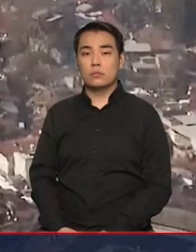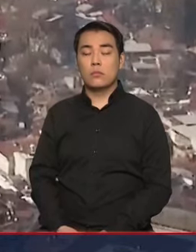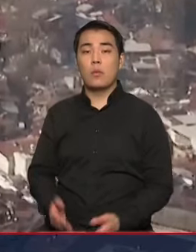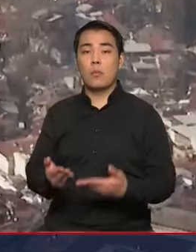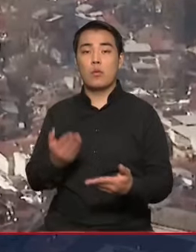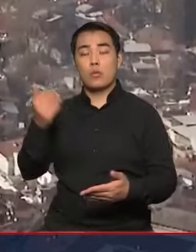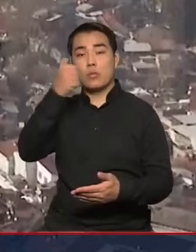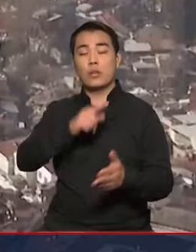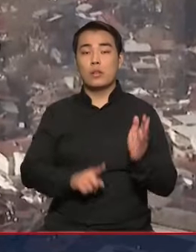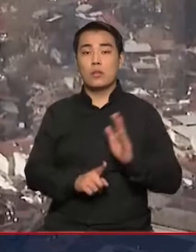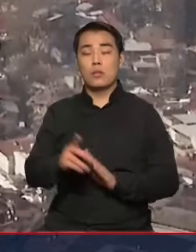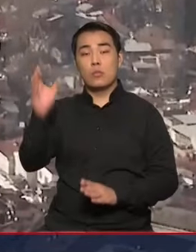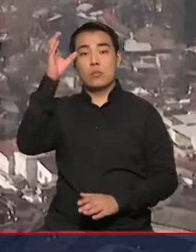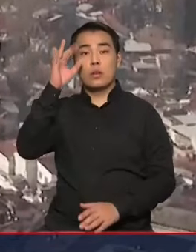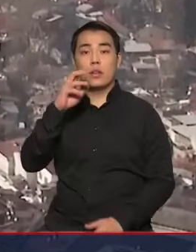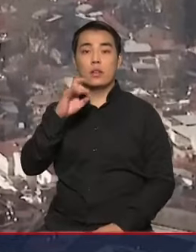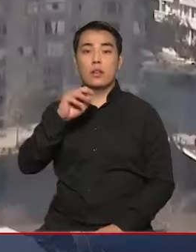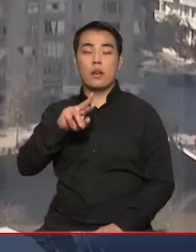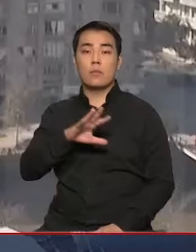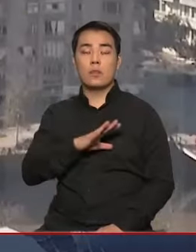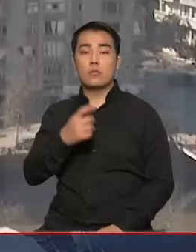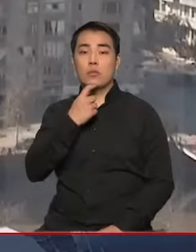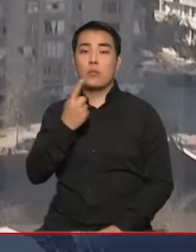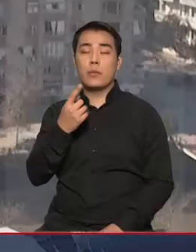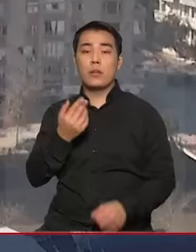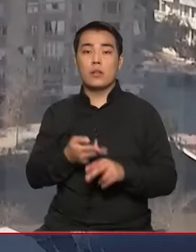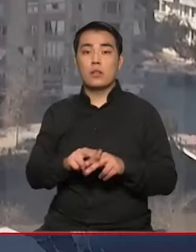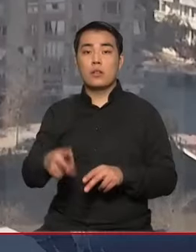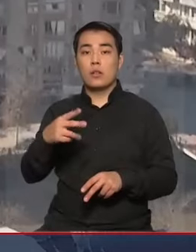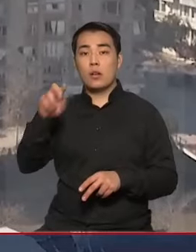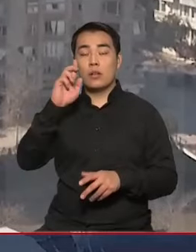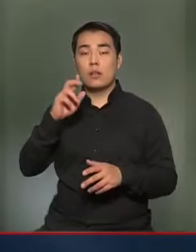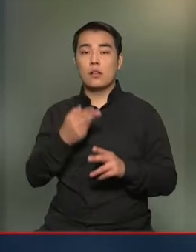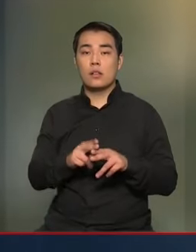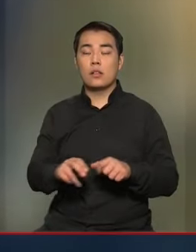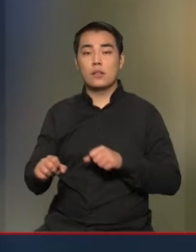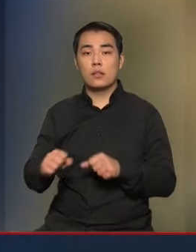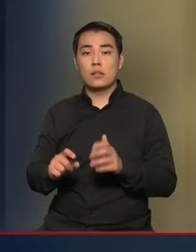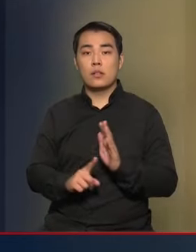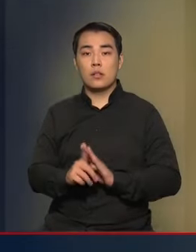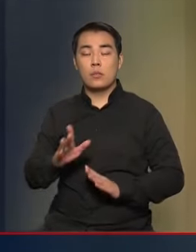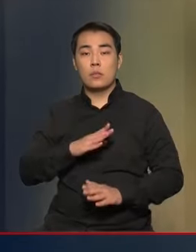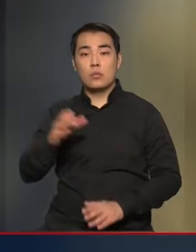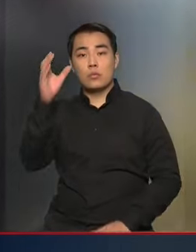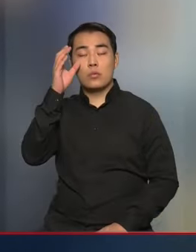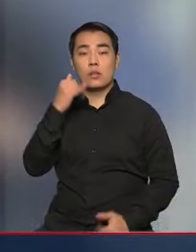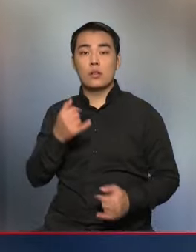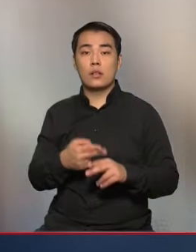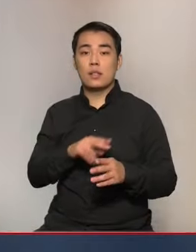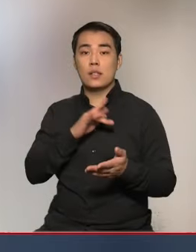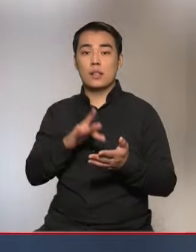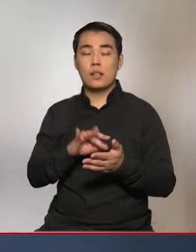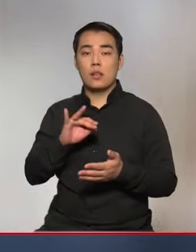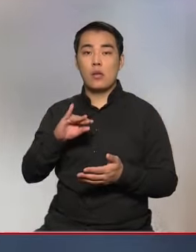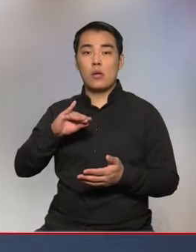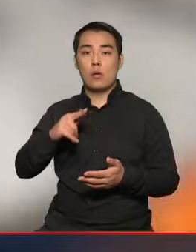Өткен жылдың басы Түркия мен Сирия халқы үшін қиын болды. Екі елдің шекарасында жойқын зілзала орын алды. Түркияның орталығы мен оңтүстік